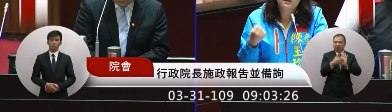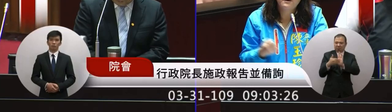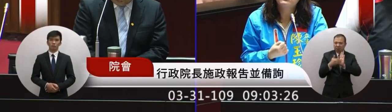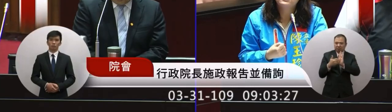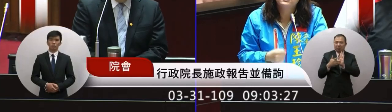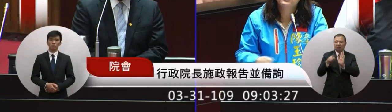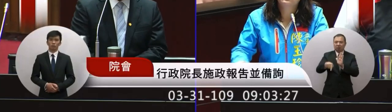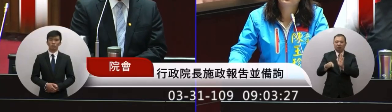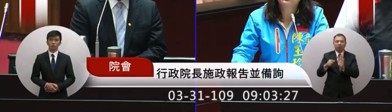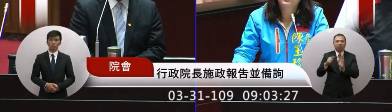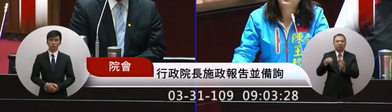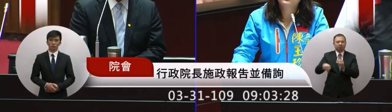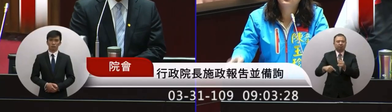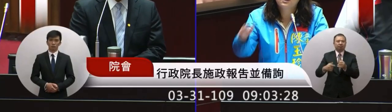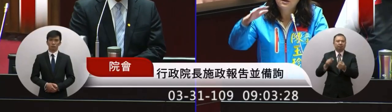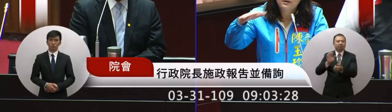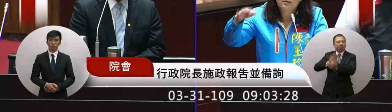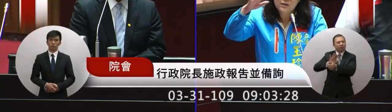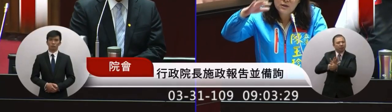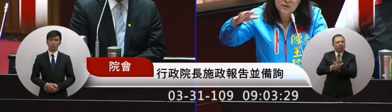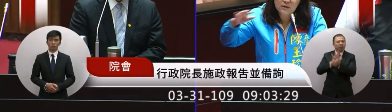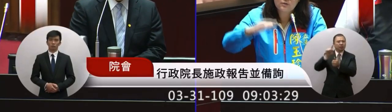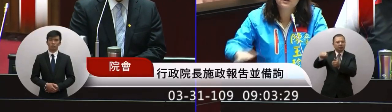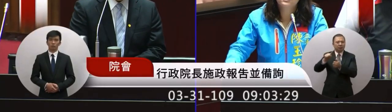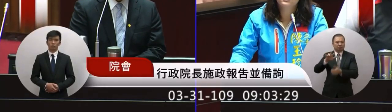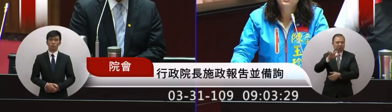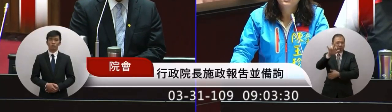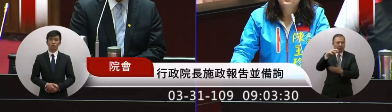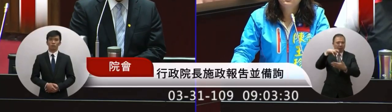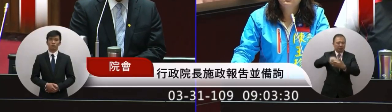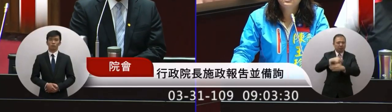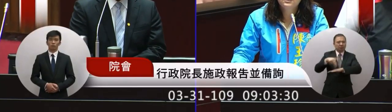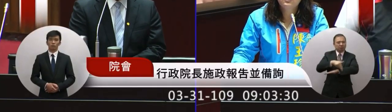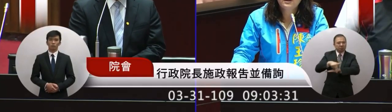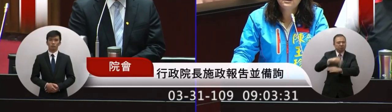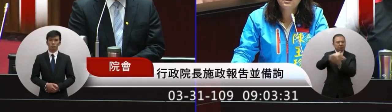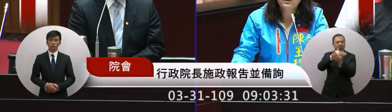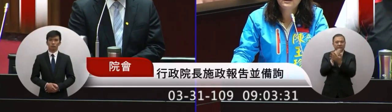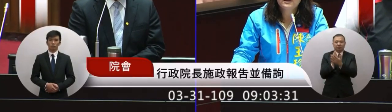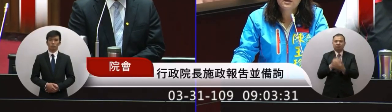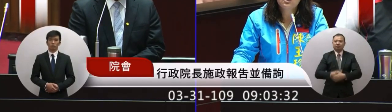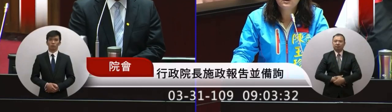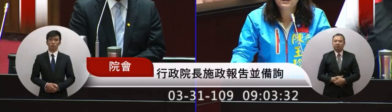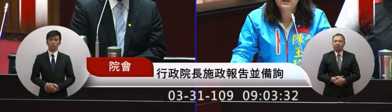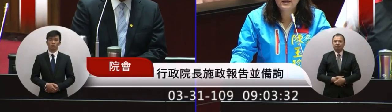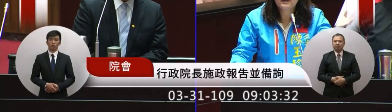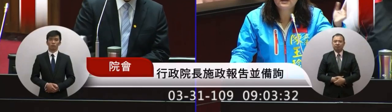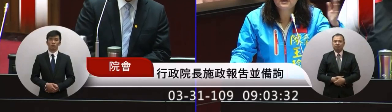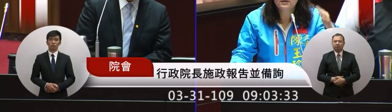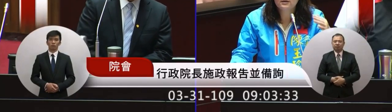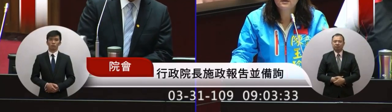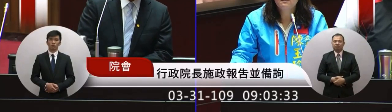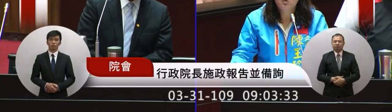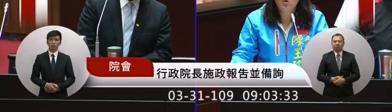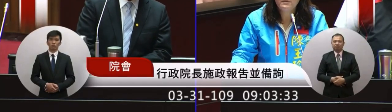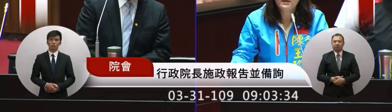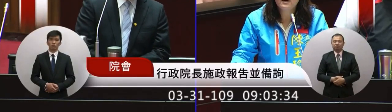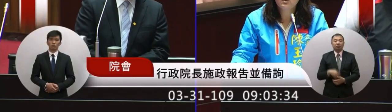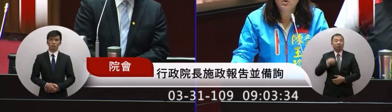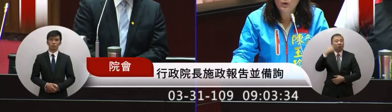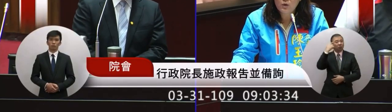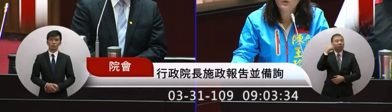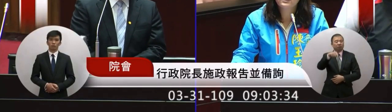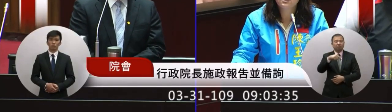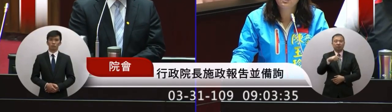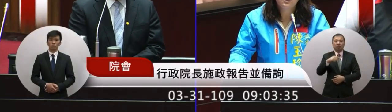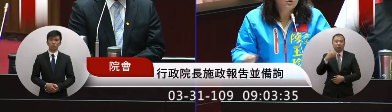样做这个包机的这种动作哈，就然后整体的这种情形。那这个原因是因为担心说其他的这个。国民啊，